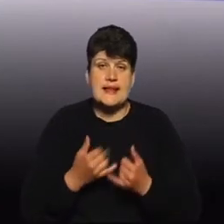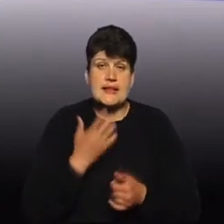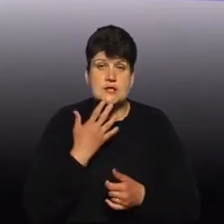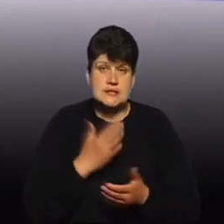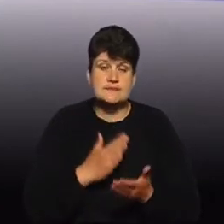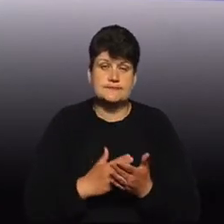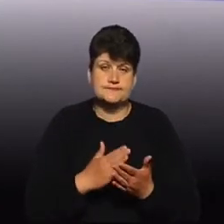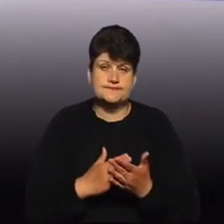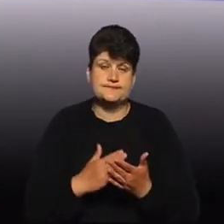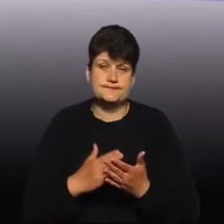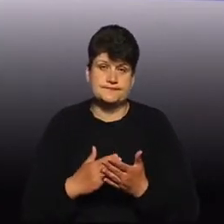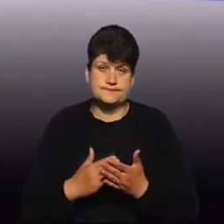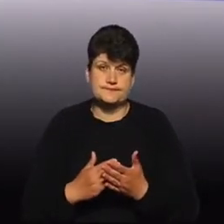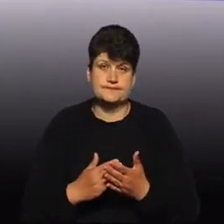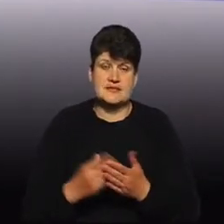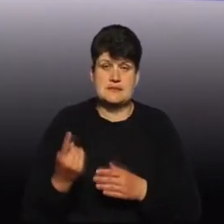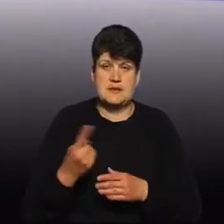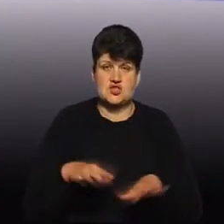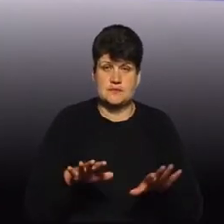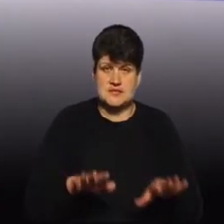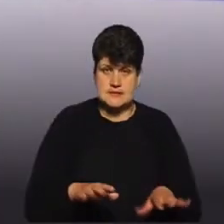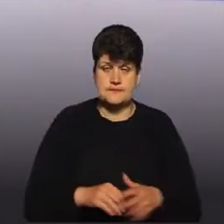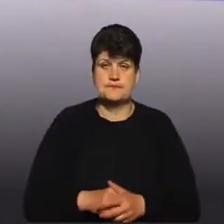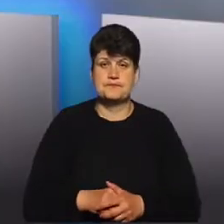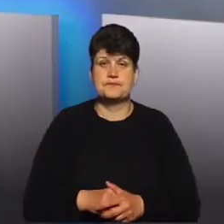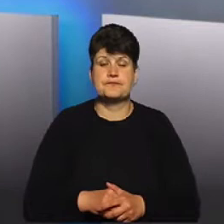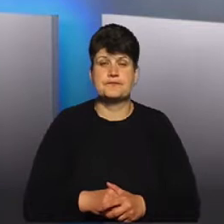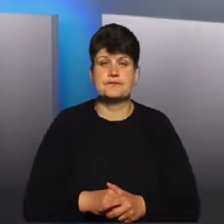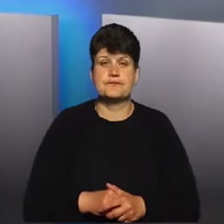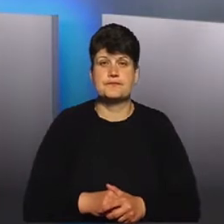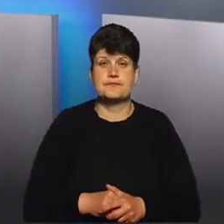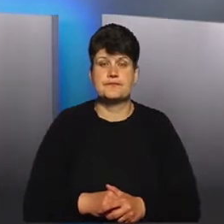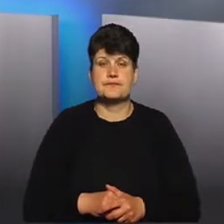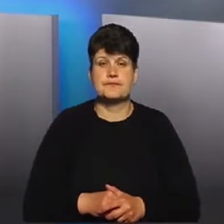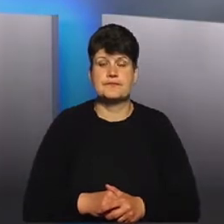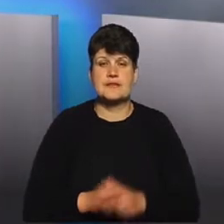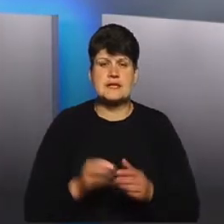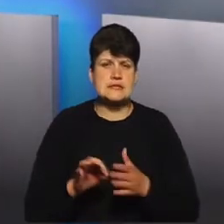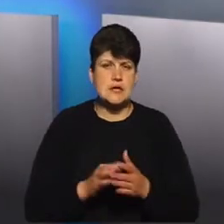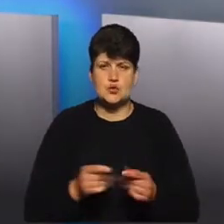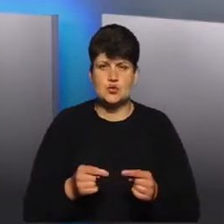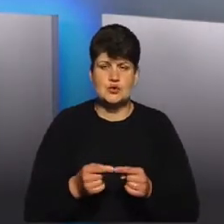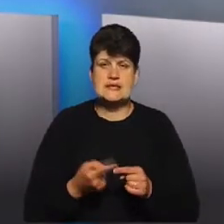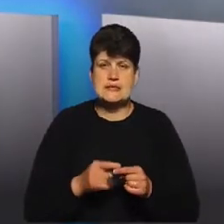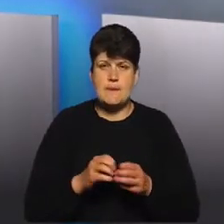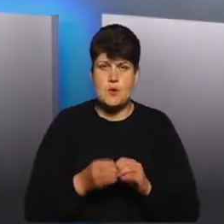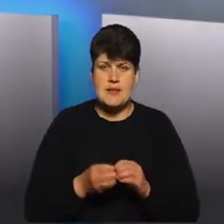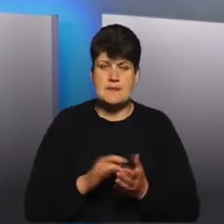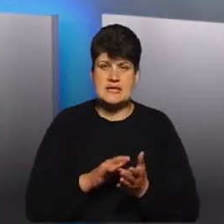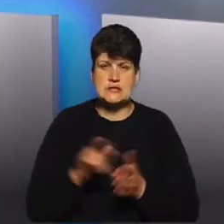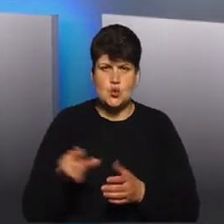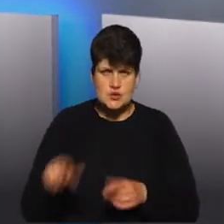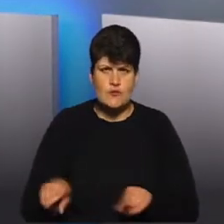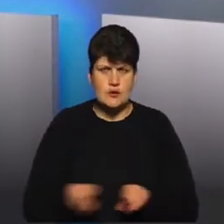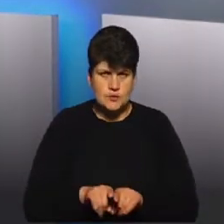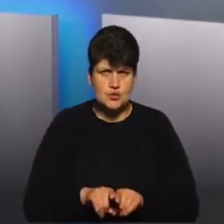на перше місце. Крім того... я уточню одразу. То проблема з екскурсоводами теж постає, якщо от не знаємо мову?